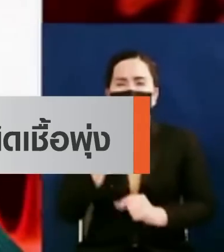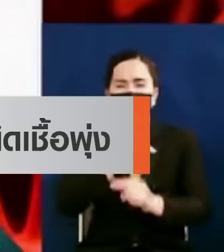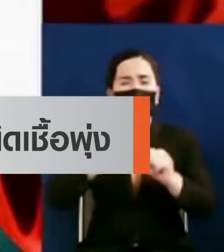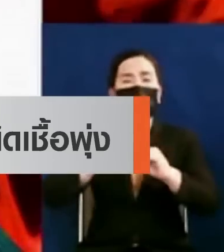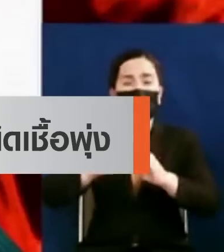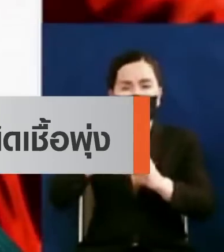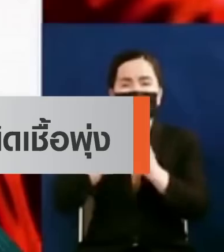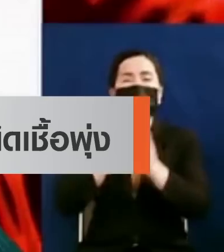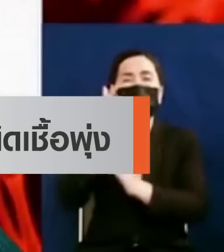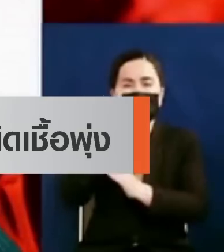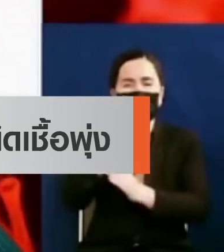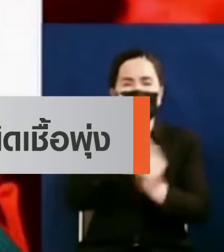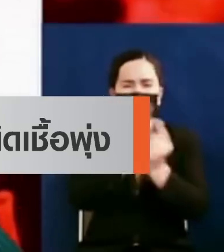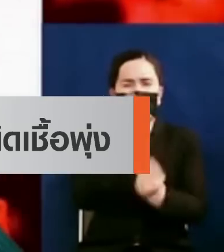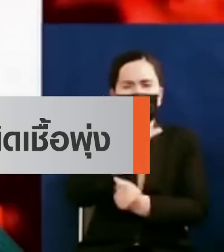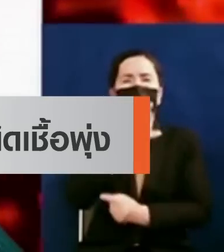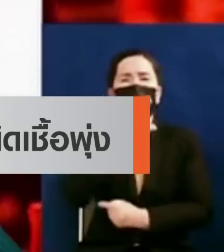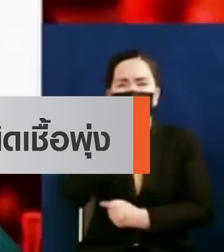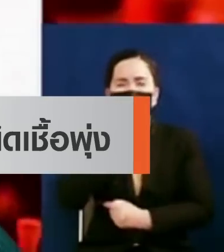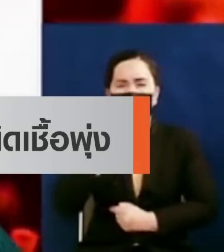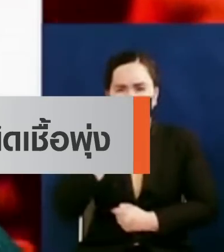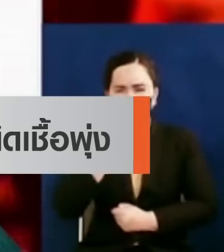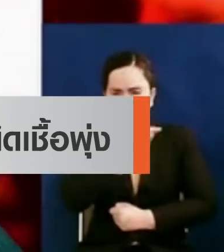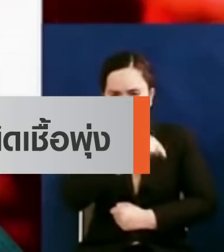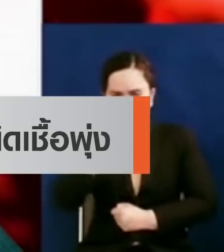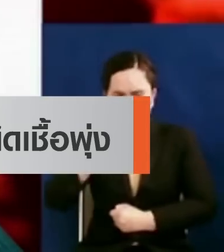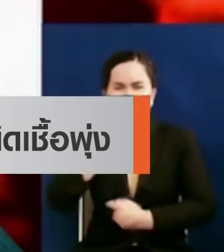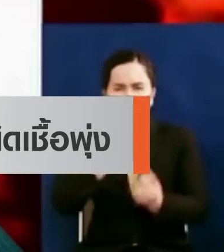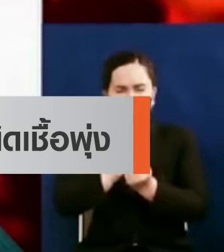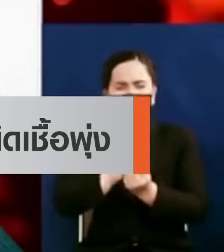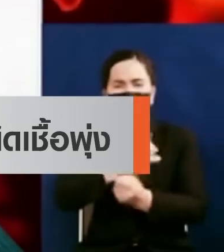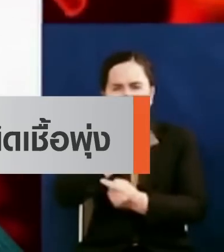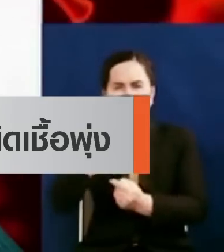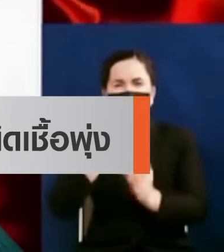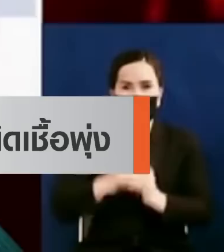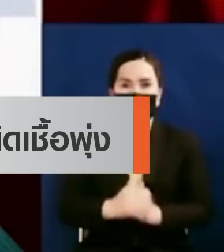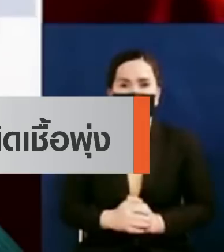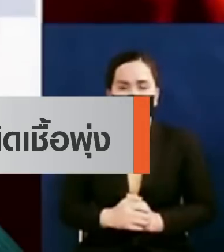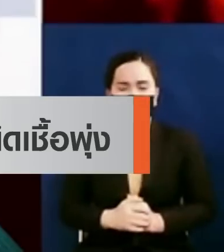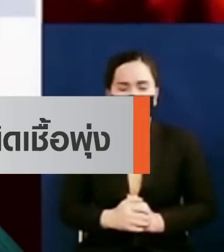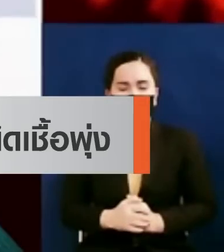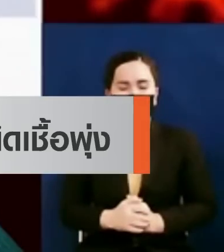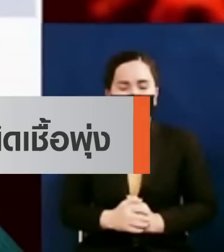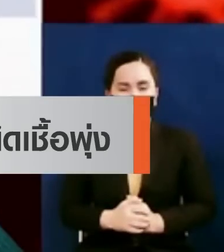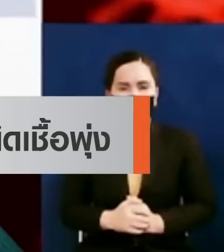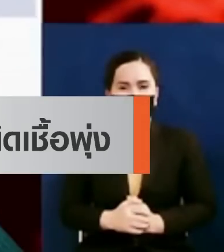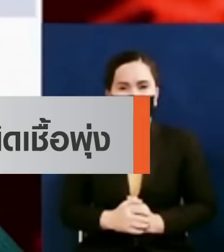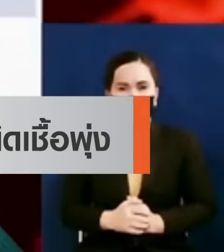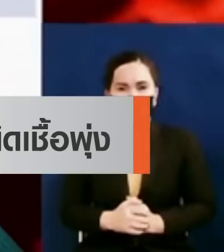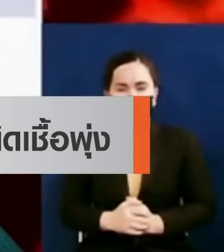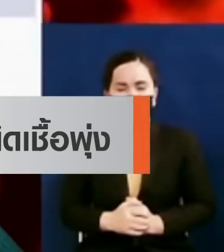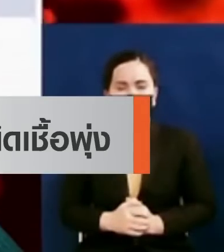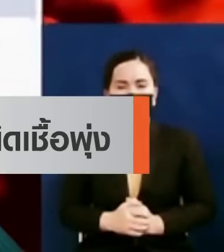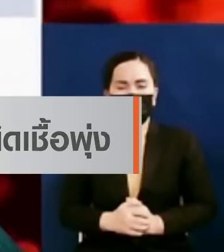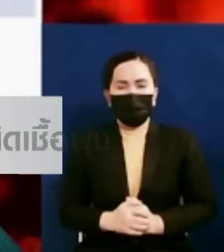ายไม่จำเป็นต้องเข้าโรงพยาบาลแต่สามารถทำการรักษาที่บ้านได้ในกรณีที่ผู้ป่วยตรวจพบว่าติดเชื้อด้วยชุดตรวจ